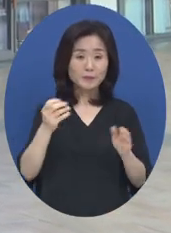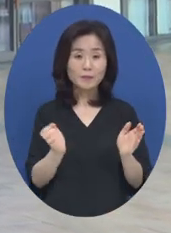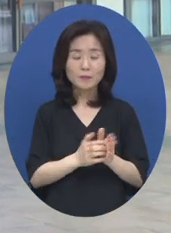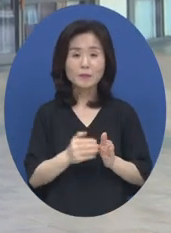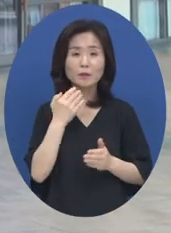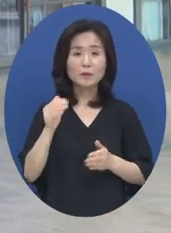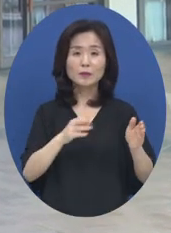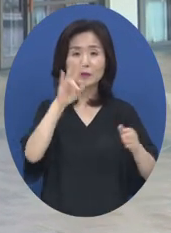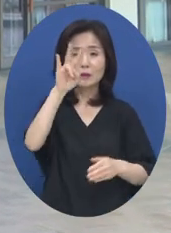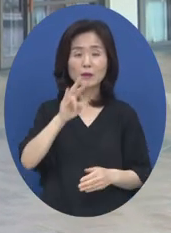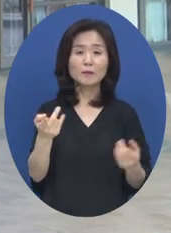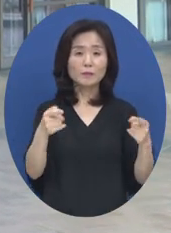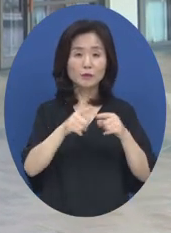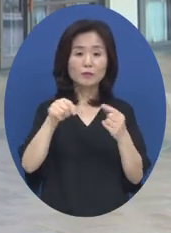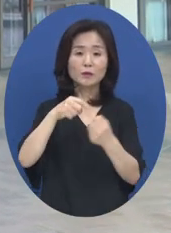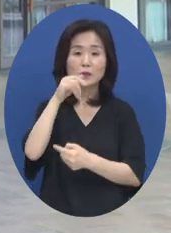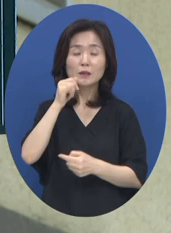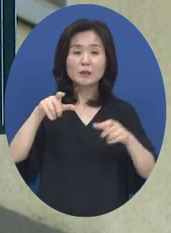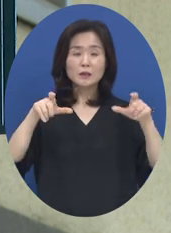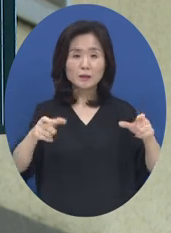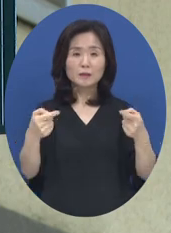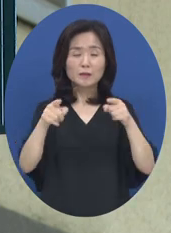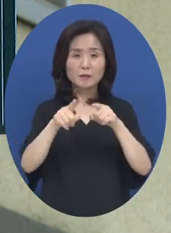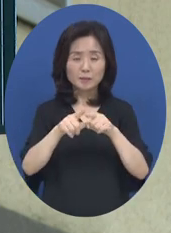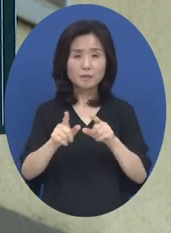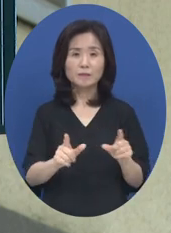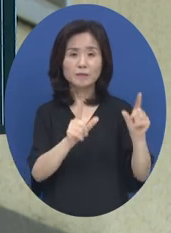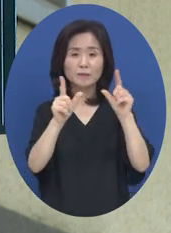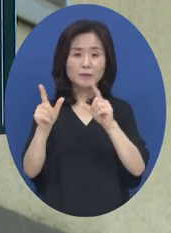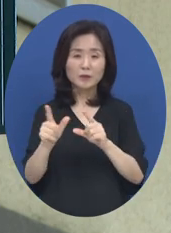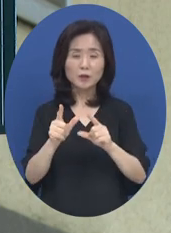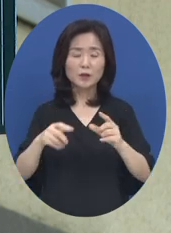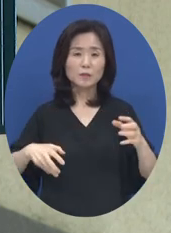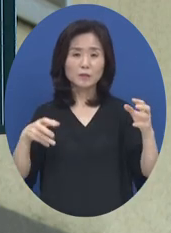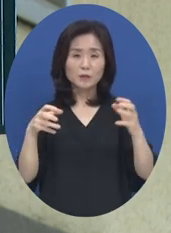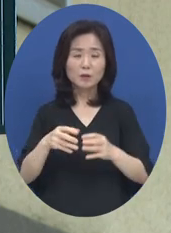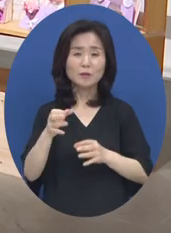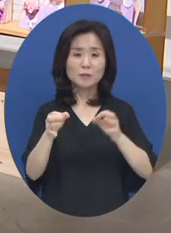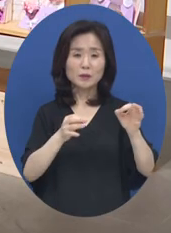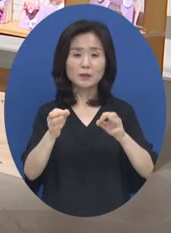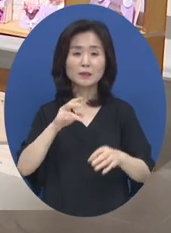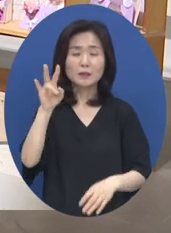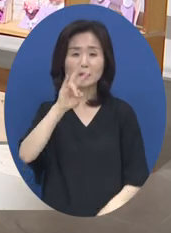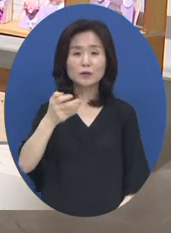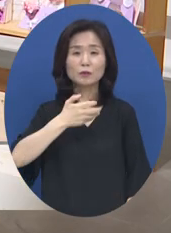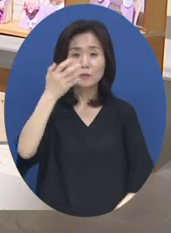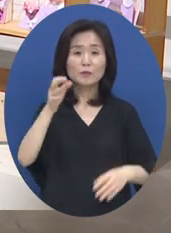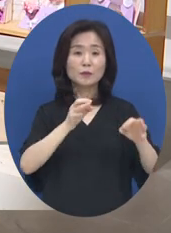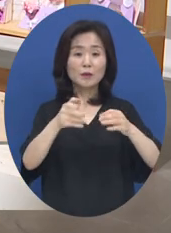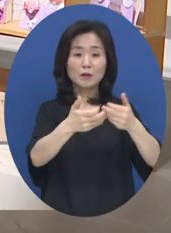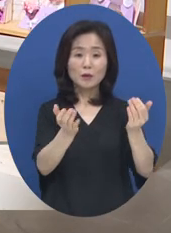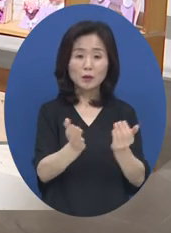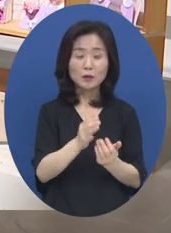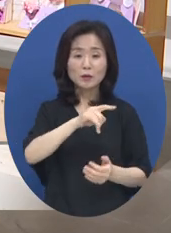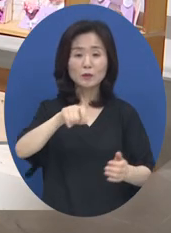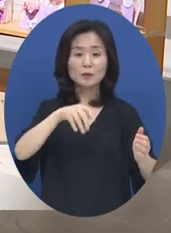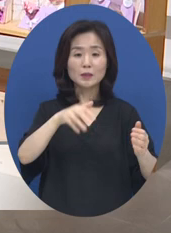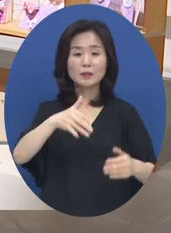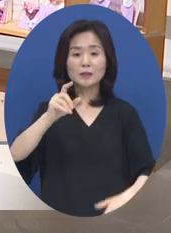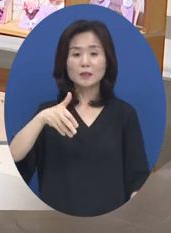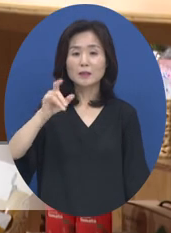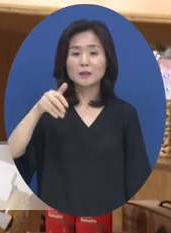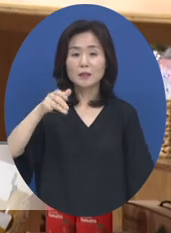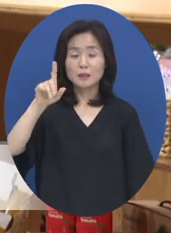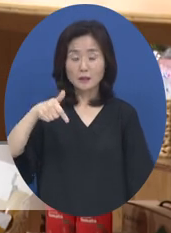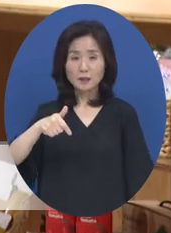경기도와 시흥시가 함께 운영하는 지역상생 협력 매장인 쉬운 꿈상에 이곳에 착착착 브랜드관이